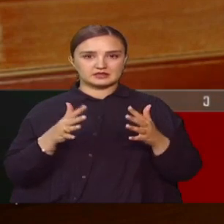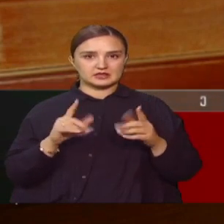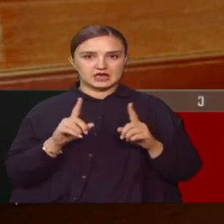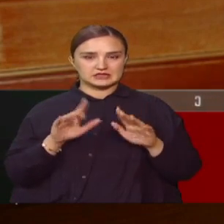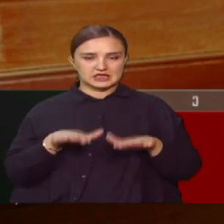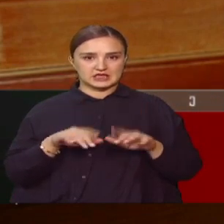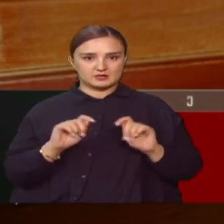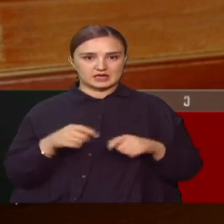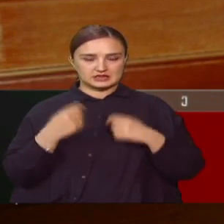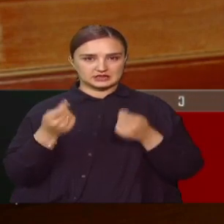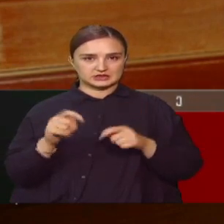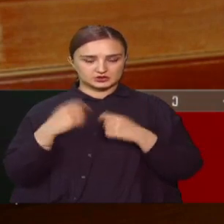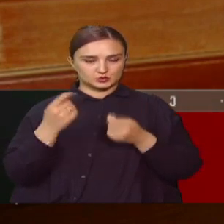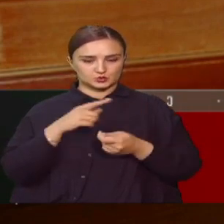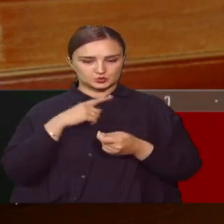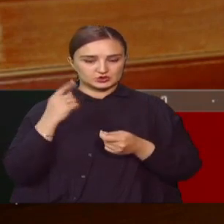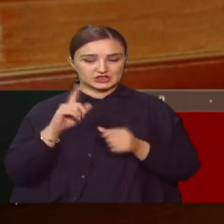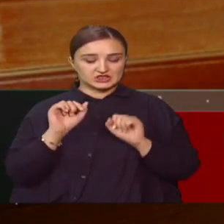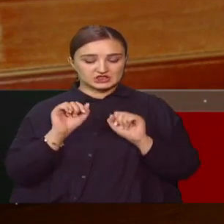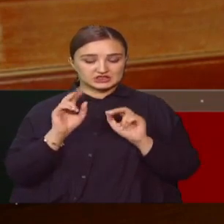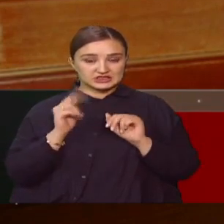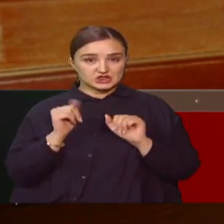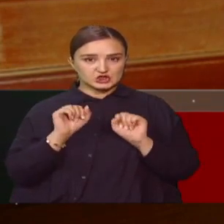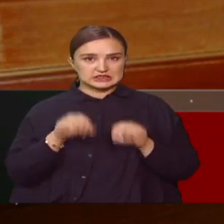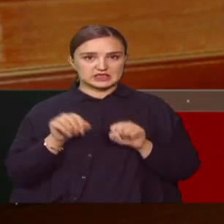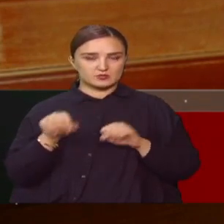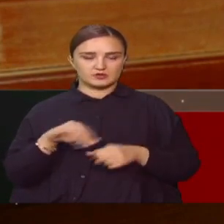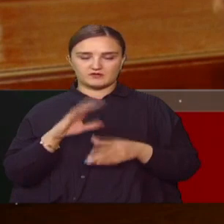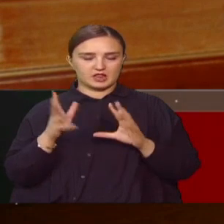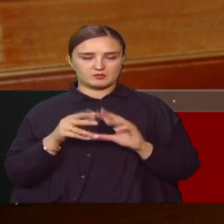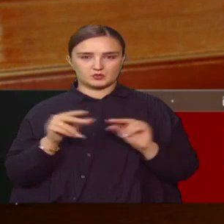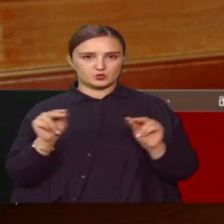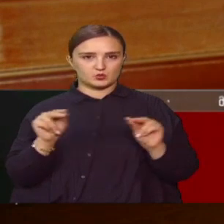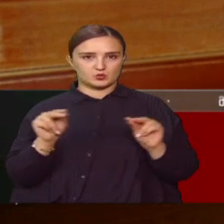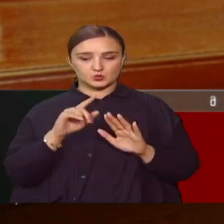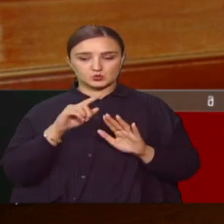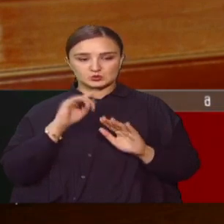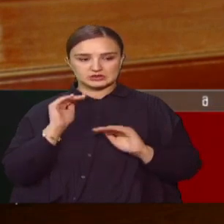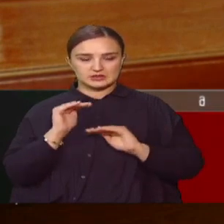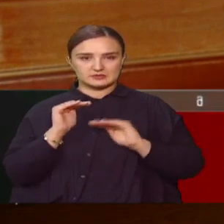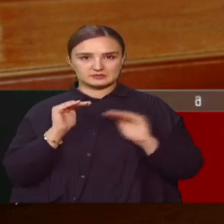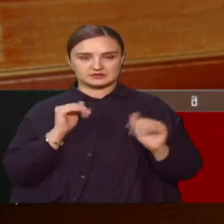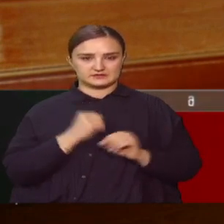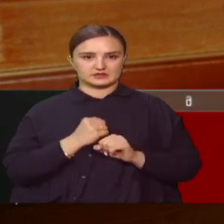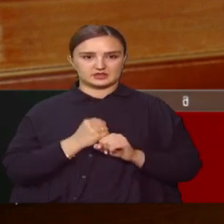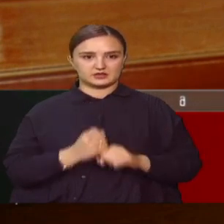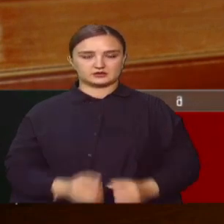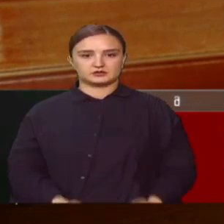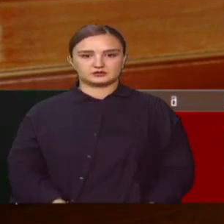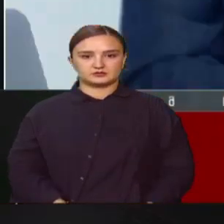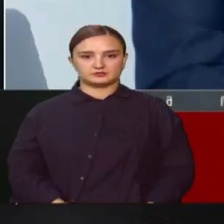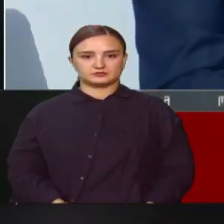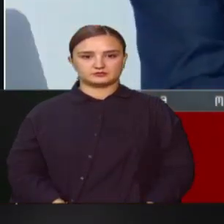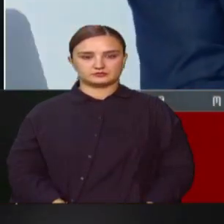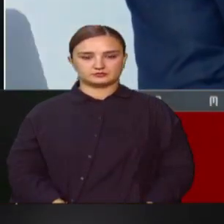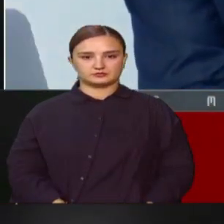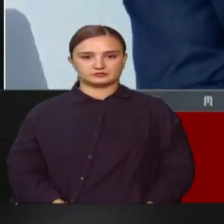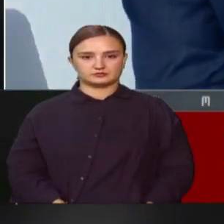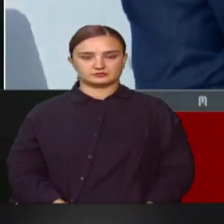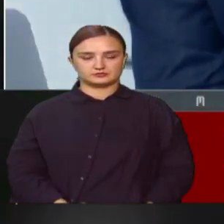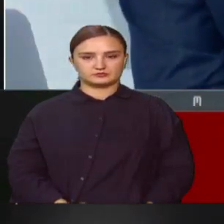გადასცეს რუსეთს და რა ვიცი რაც კი შეიძლებოდა ყველაფერი უბედურება რუსეთის სასარგებლოდ ამ იმ ხელისუფლებამ დამარცხა პრეზიდენტის